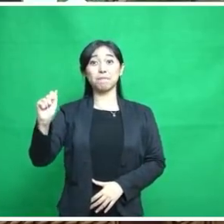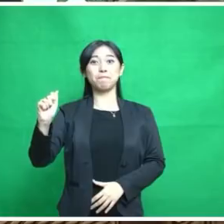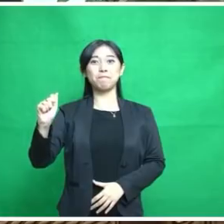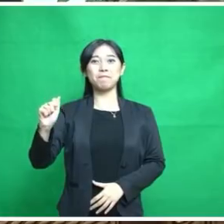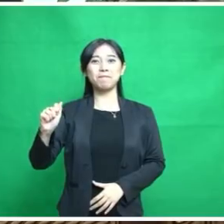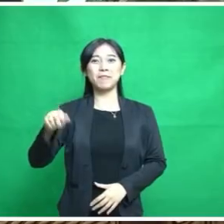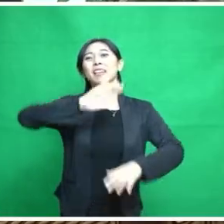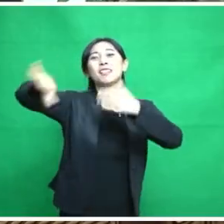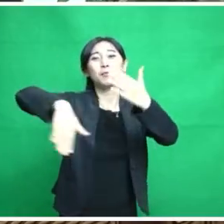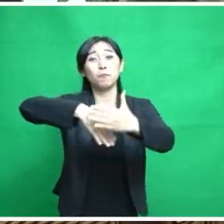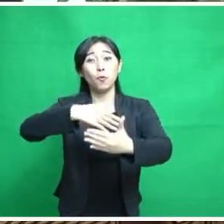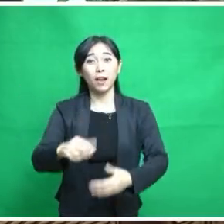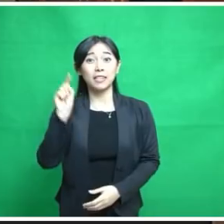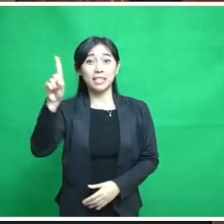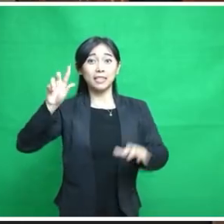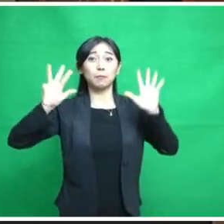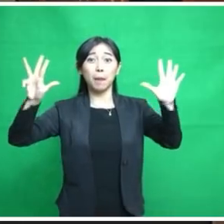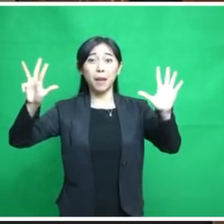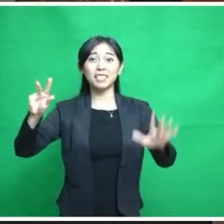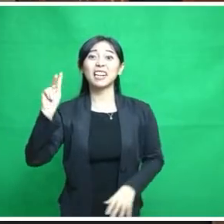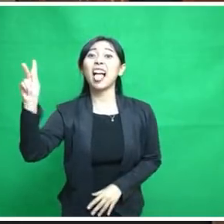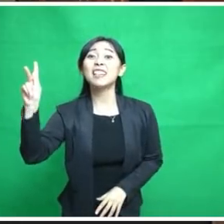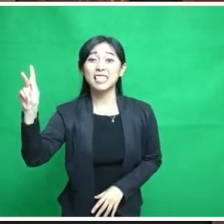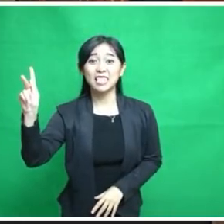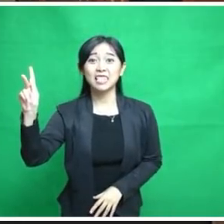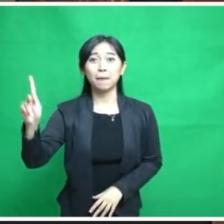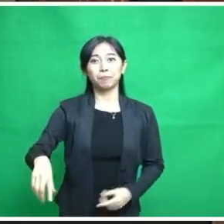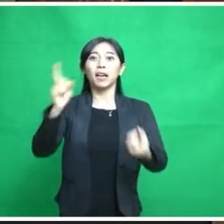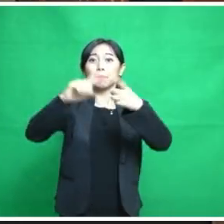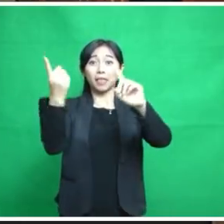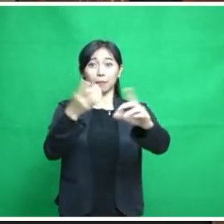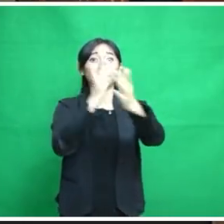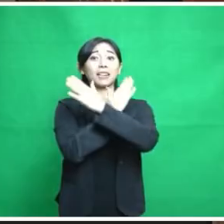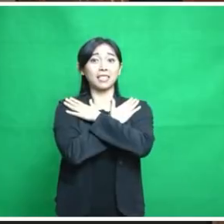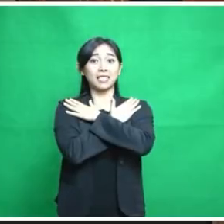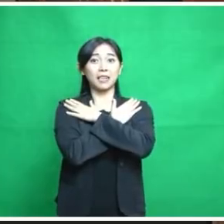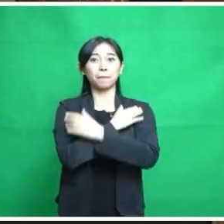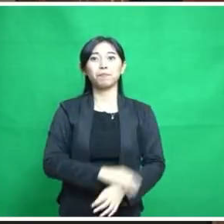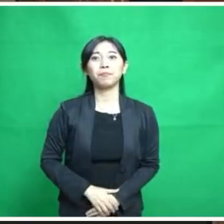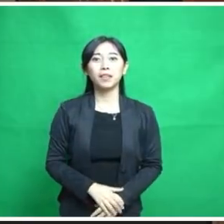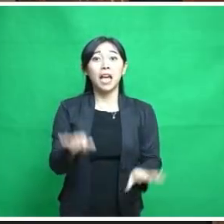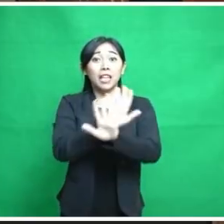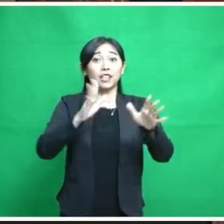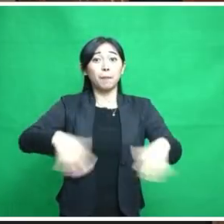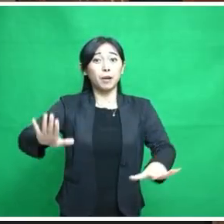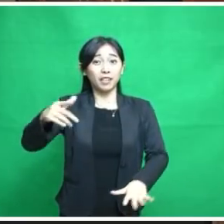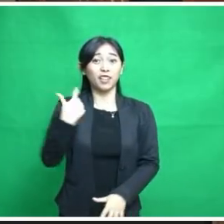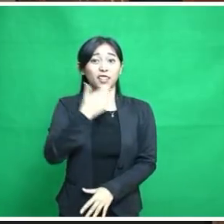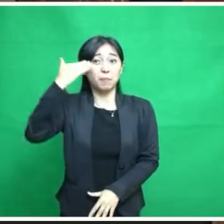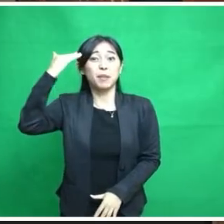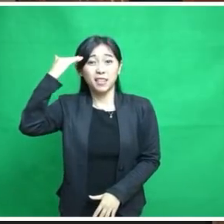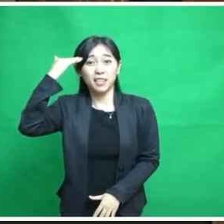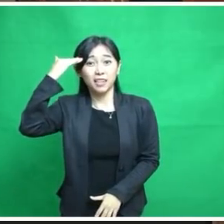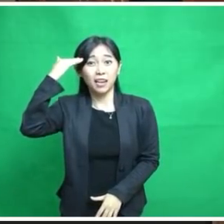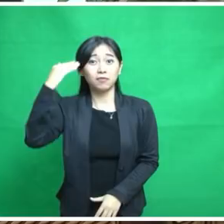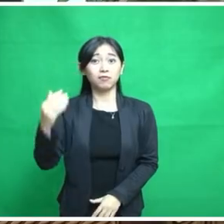beserta dengan 19 klasis. Saudara-saudara yang terkasih, tidak pernah terbayangkan di hari Natal